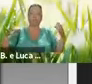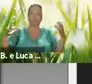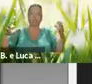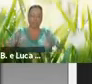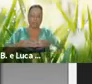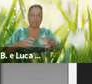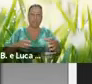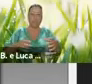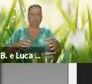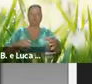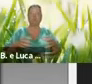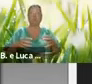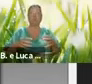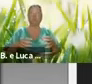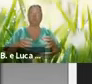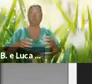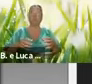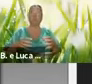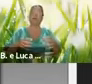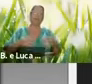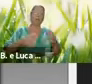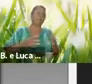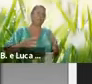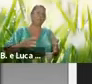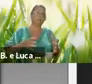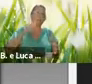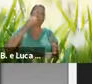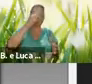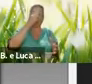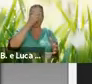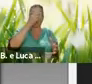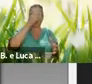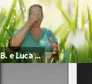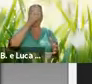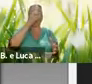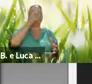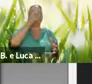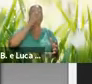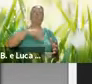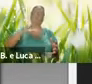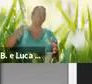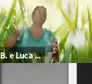le altre cose che ci soffocano, e quello del mondo spirituale.